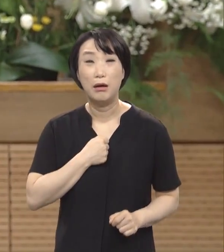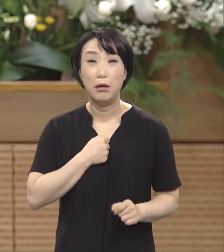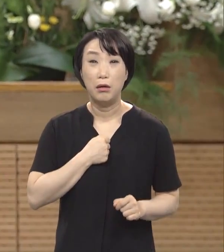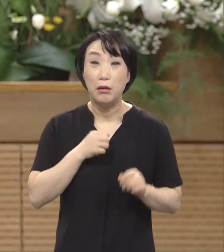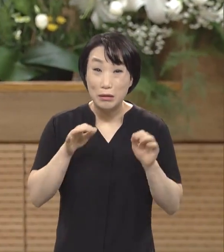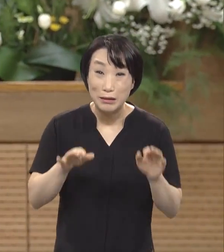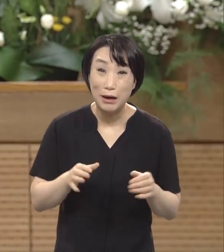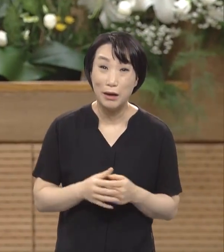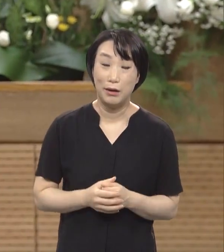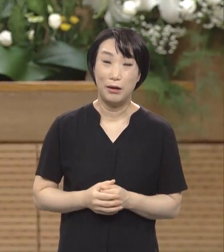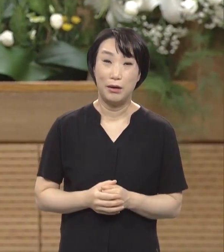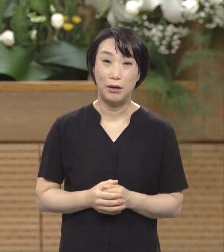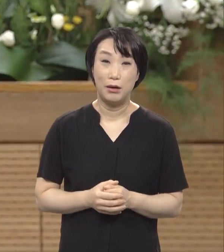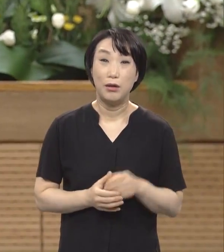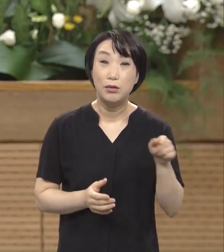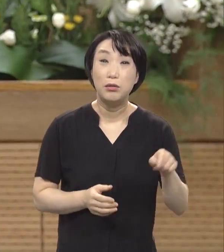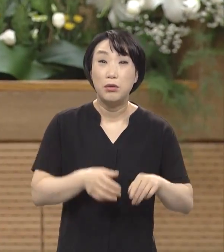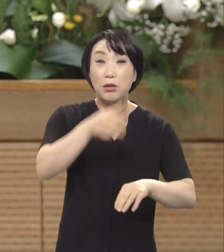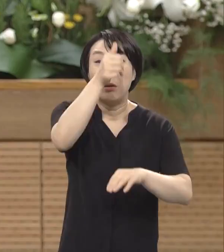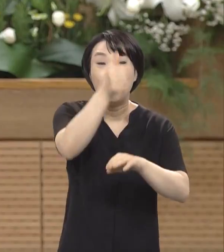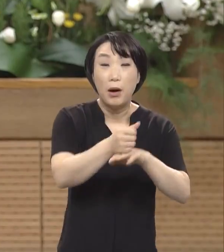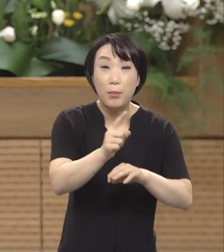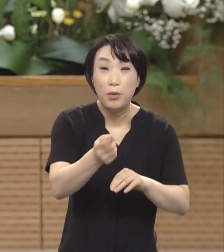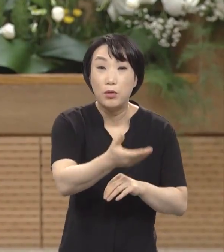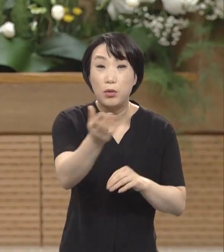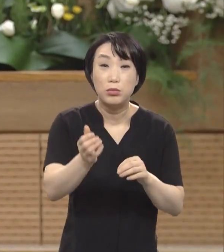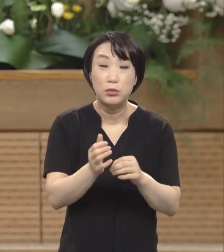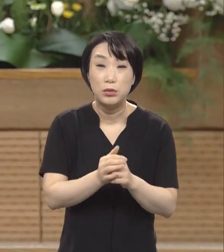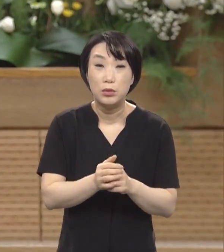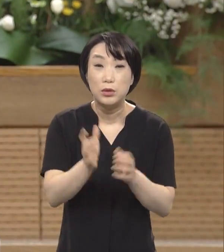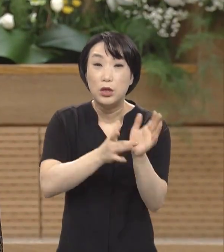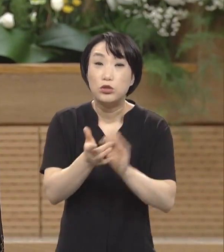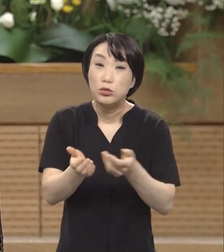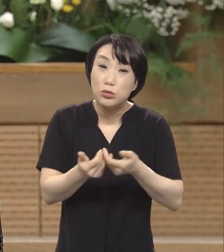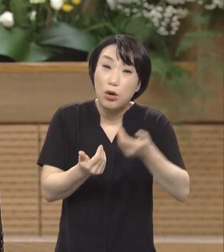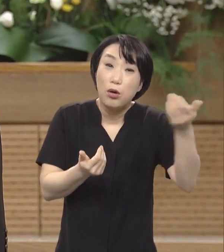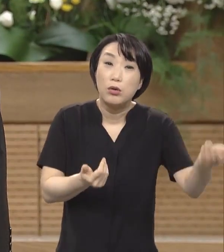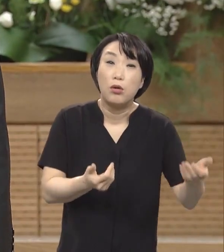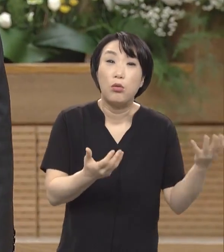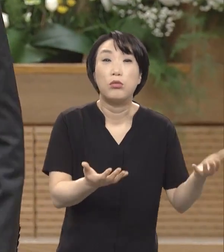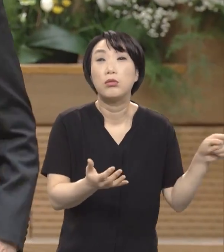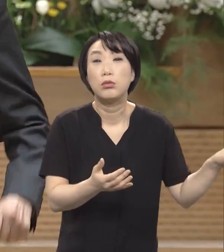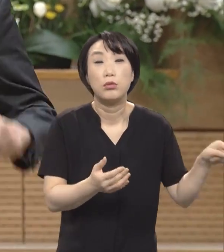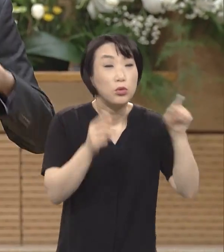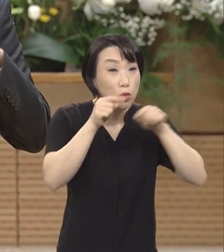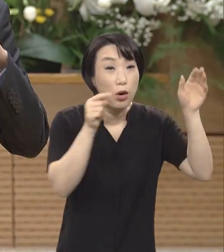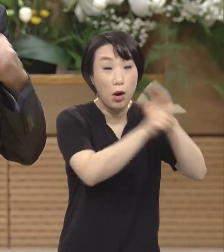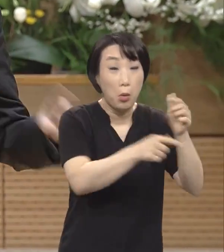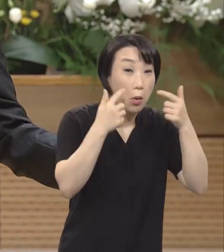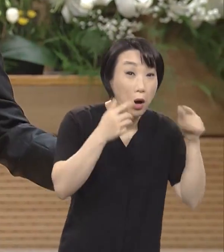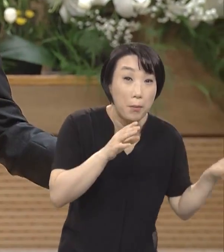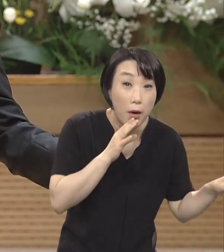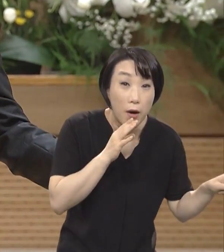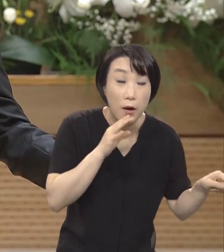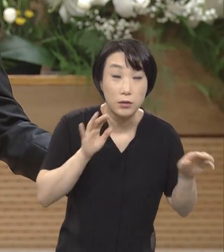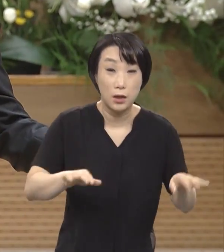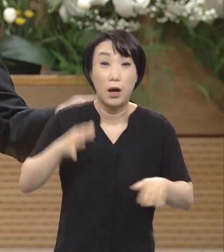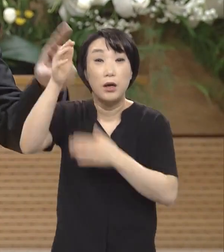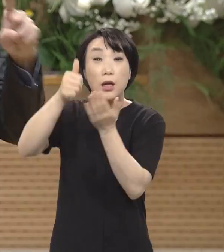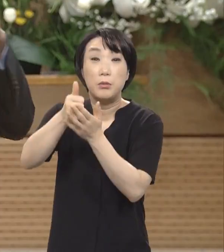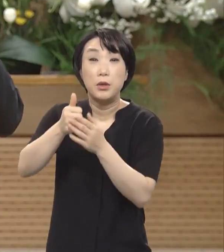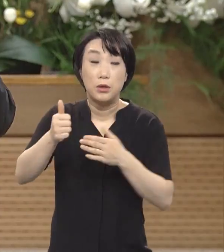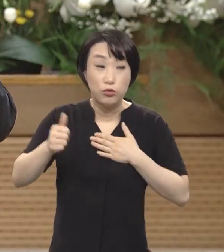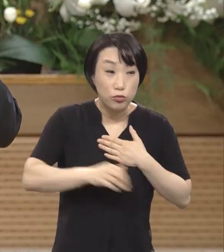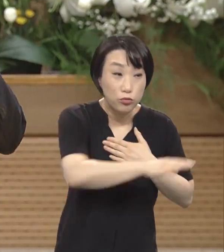그러면 반드시 예수 떠나면 지옥 가는데 응? 하나님은 지옥 가지